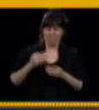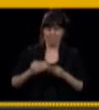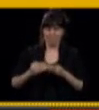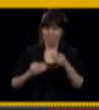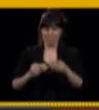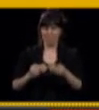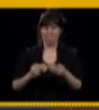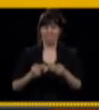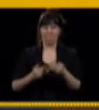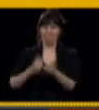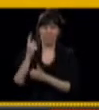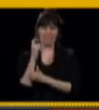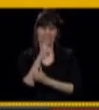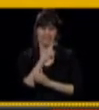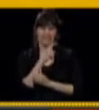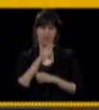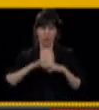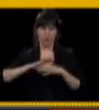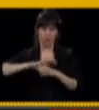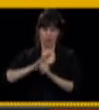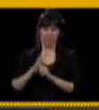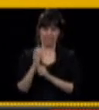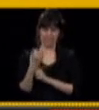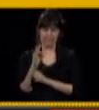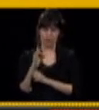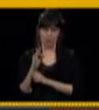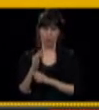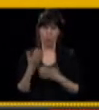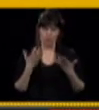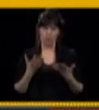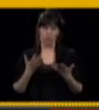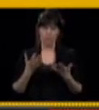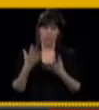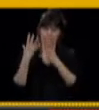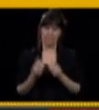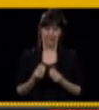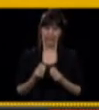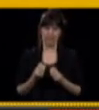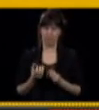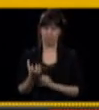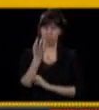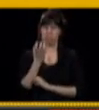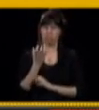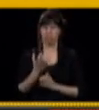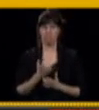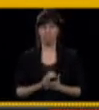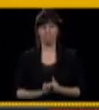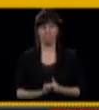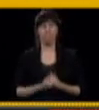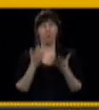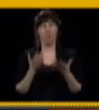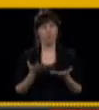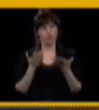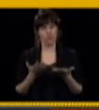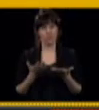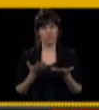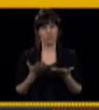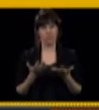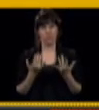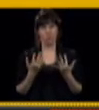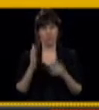voir les résultats le montrent aujourd'hui donc aujourd'hui on a dix décès